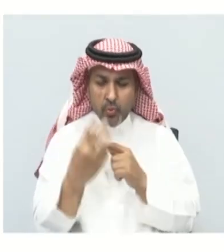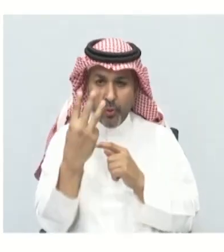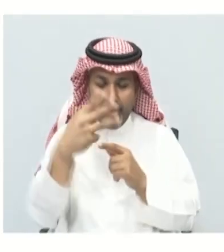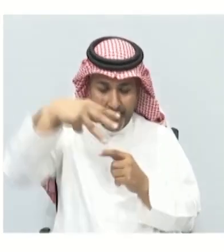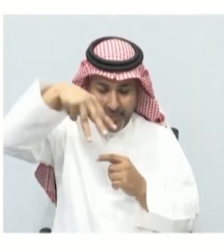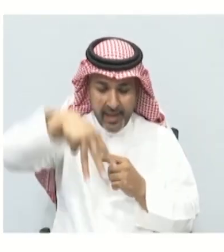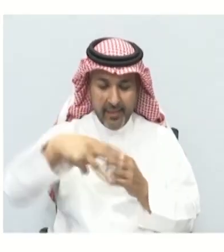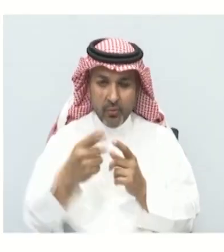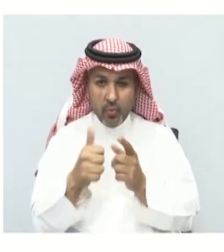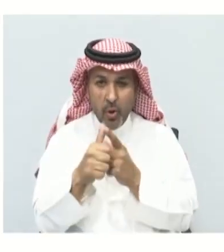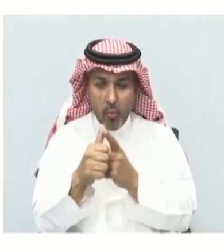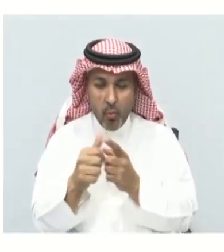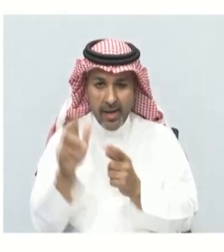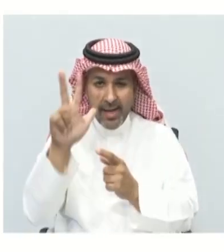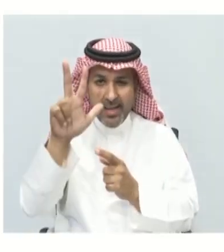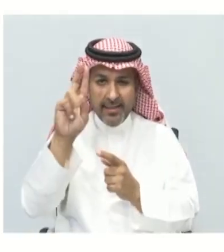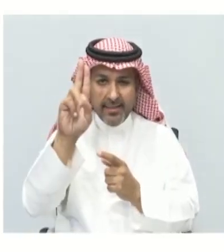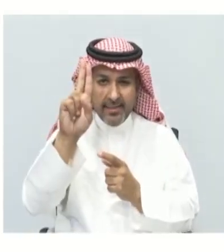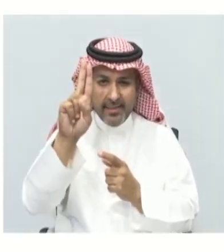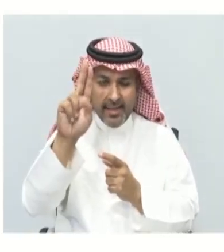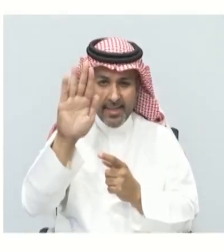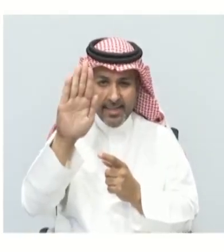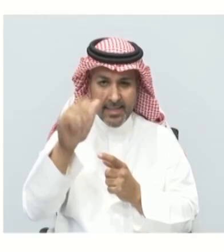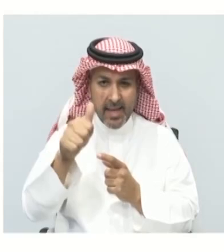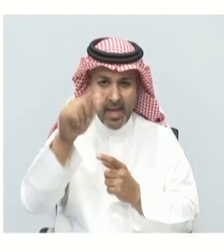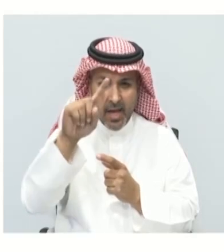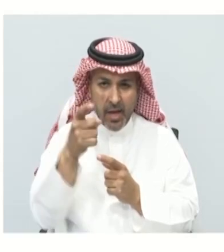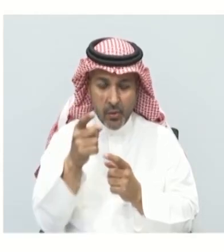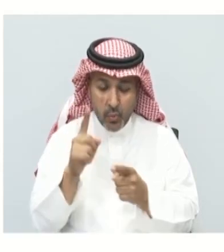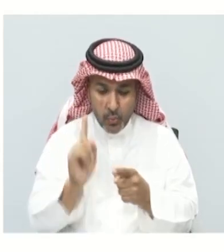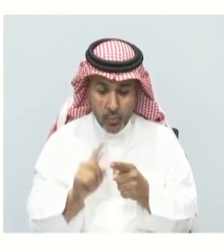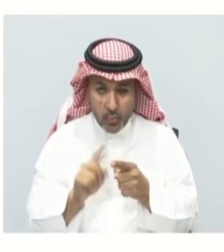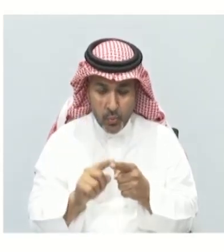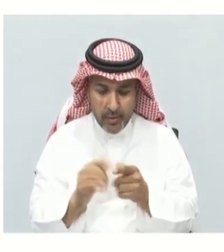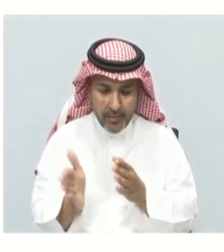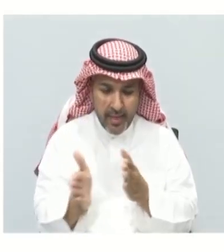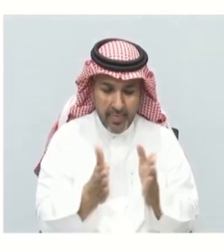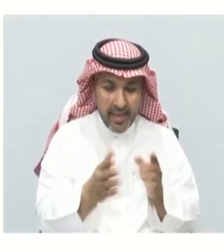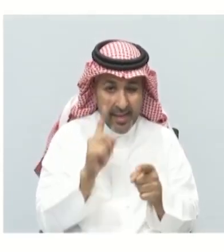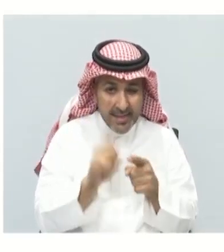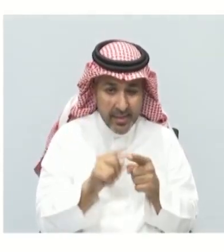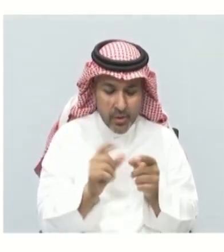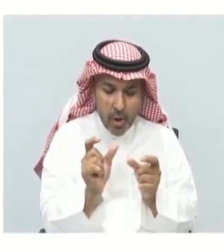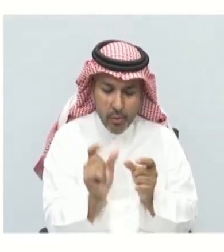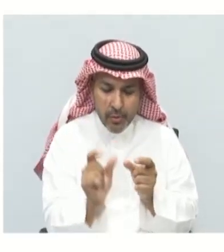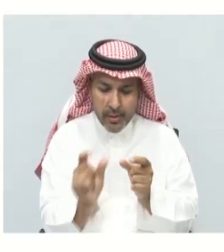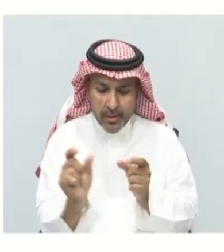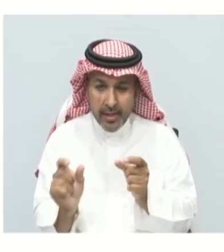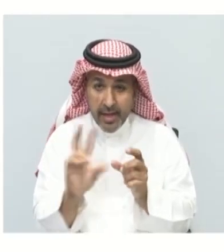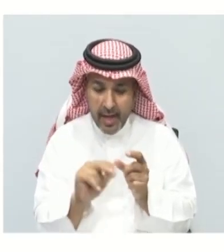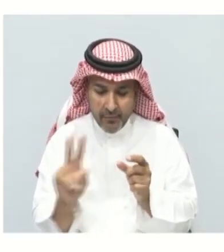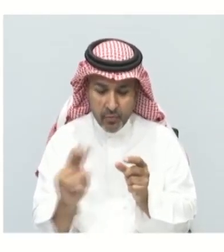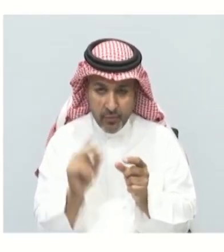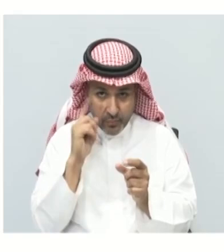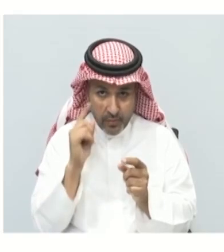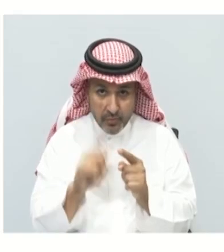التسارع والثاني الحركه بتسارع ثابت والثالث السقوط الحر لنق لننطلق الان في درس